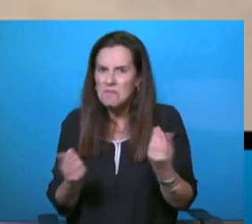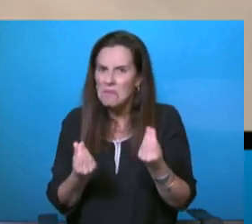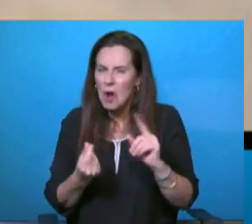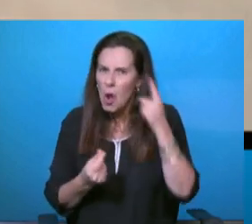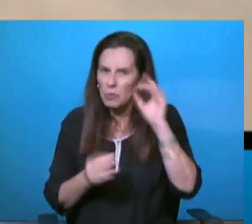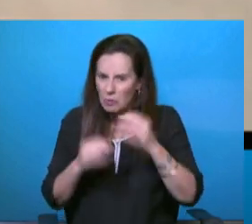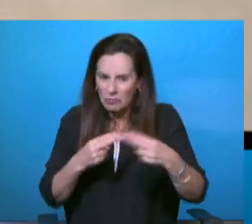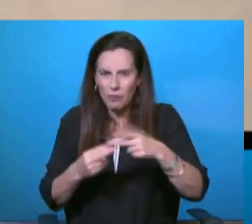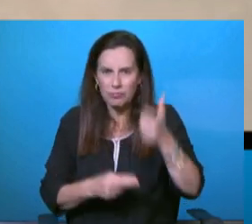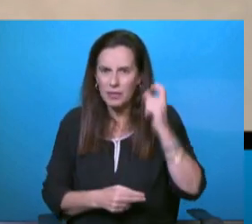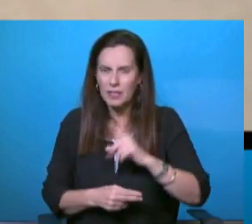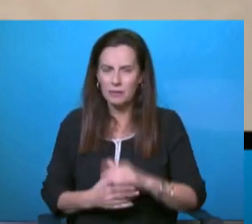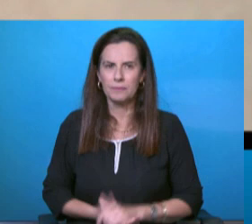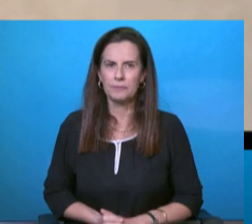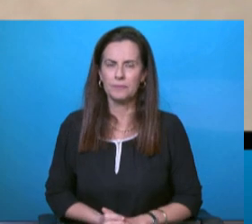בהמשך.